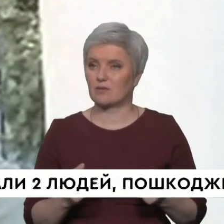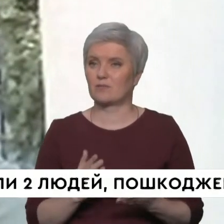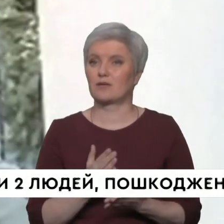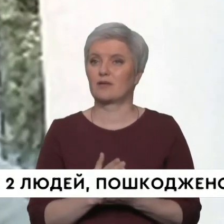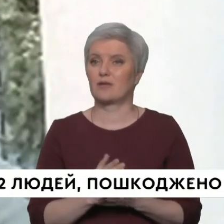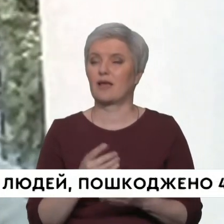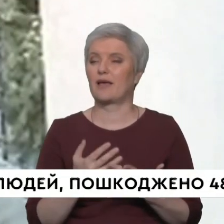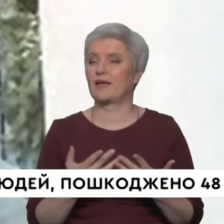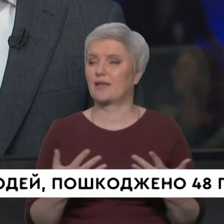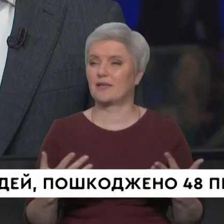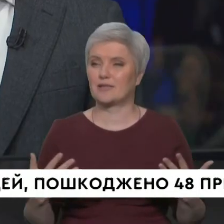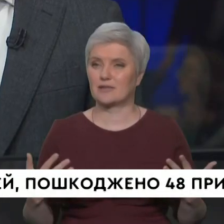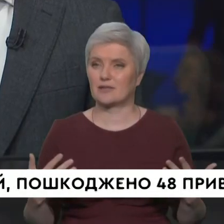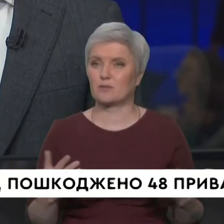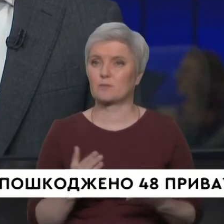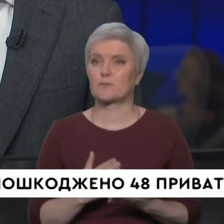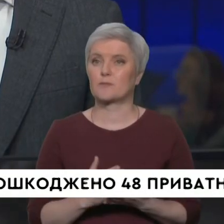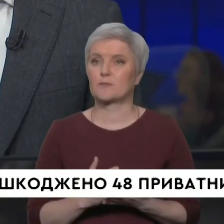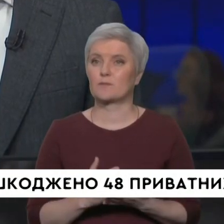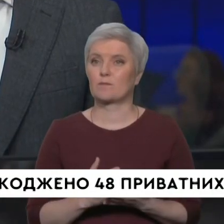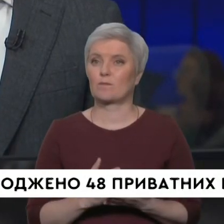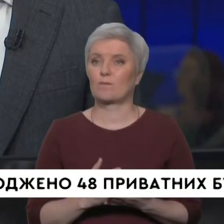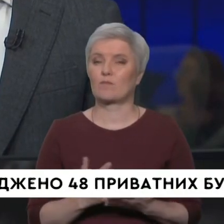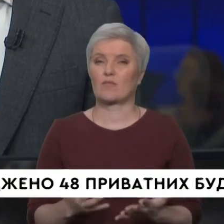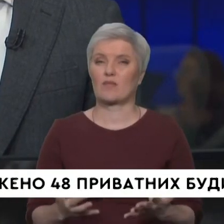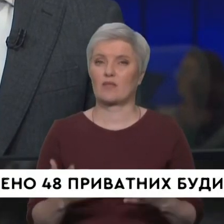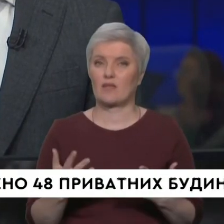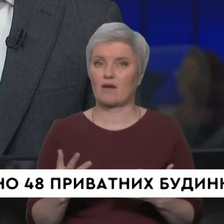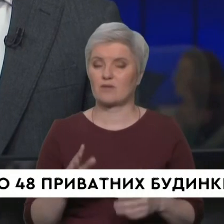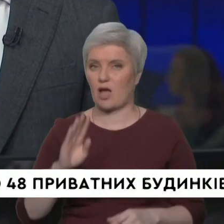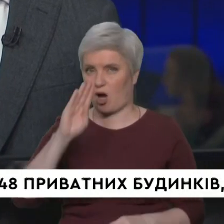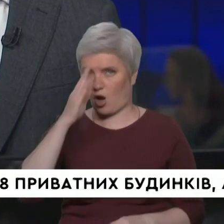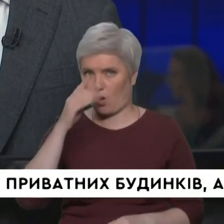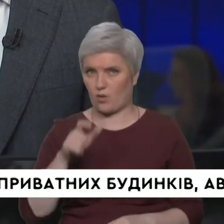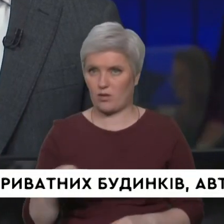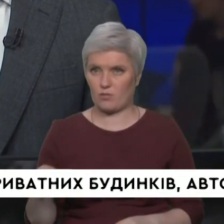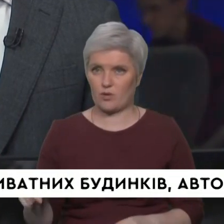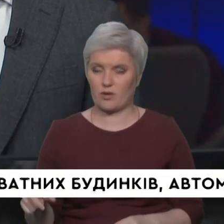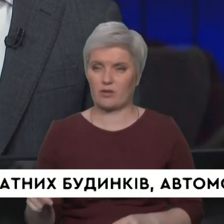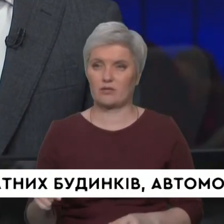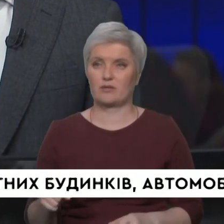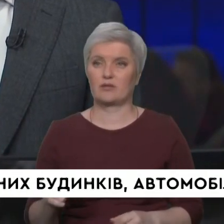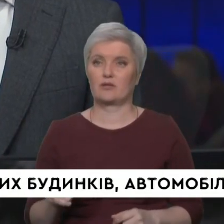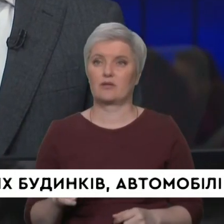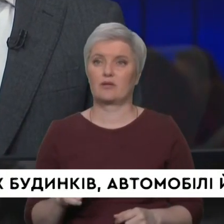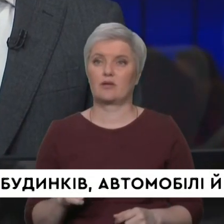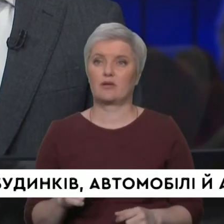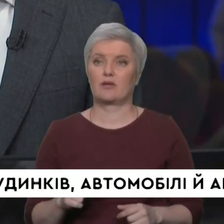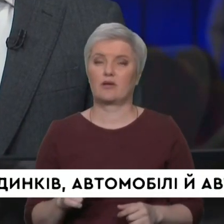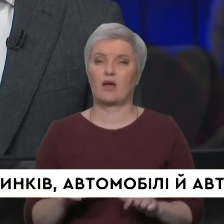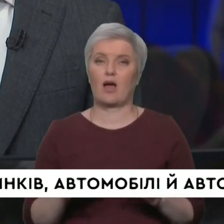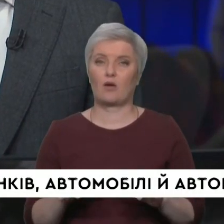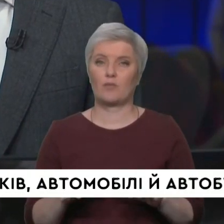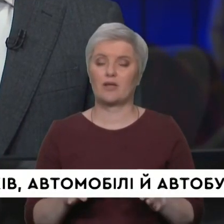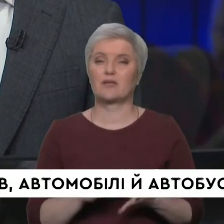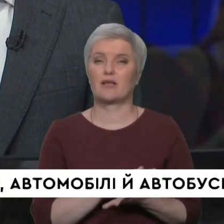є різні, є і явні колаборанти. Так чи інакше, ці досі тривають, і вже за